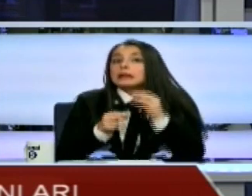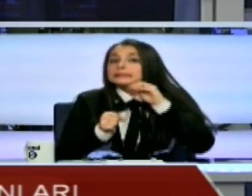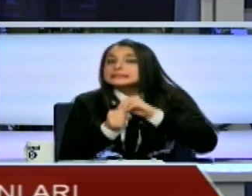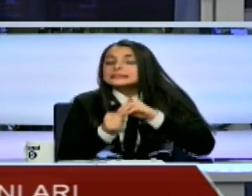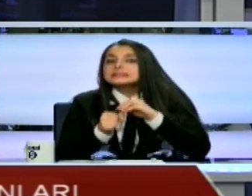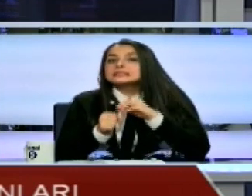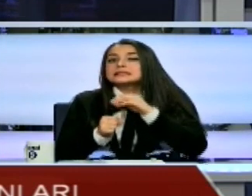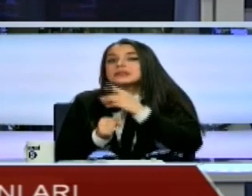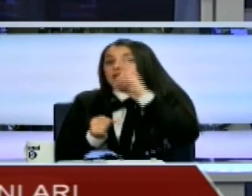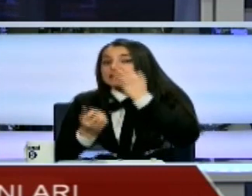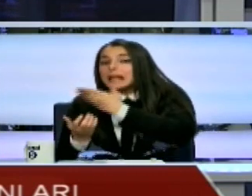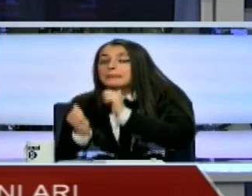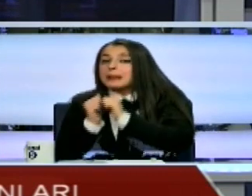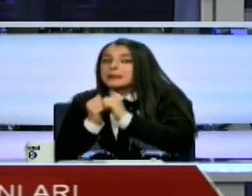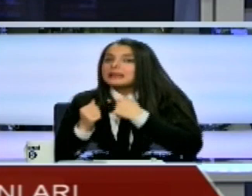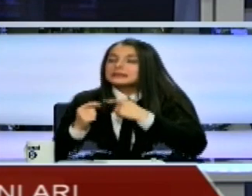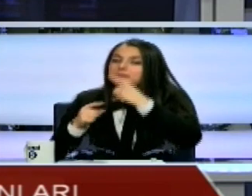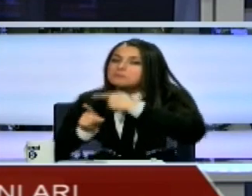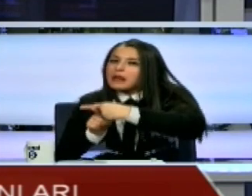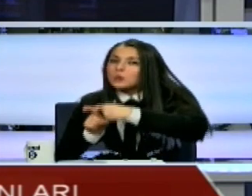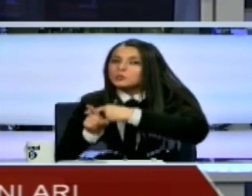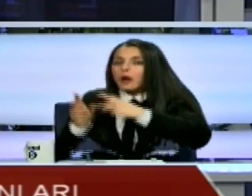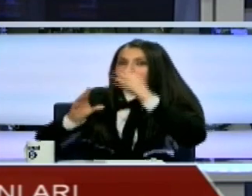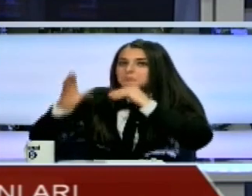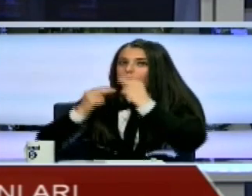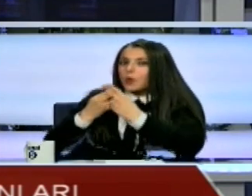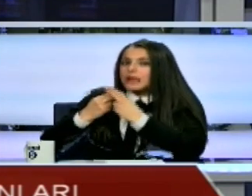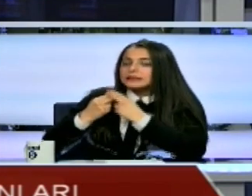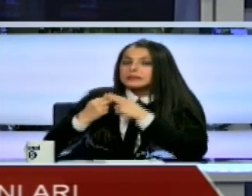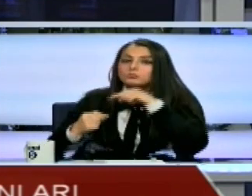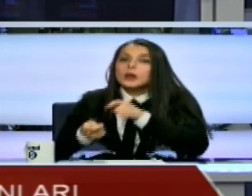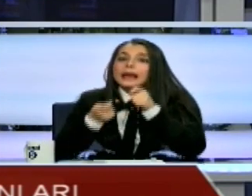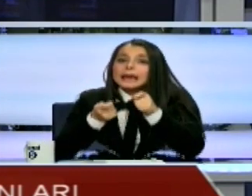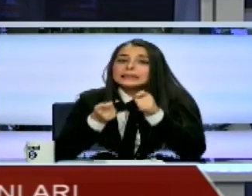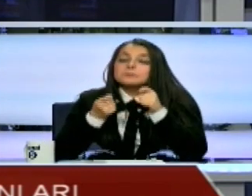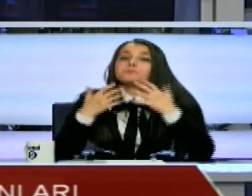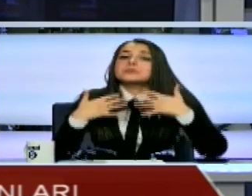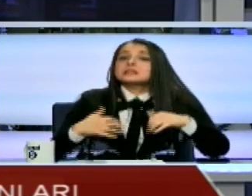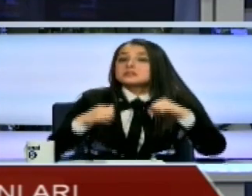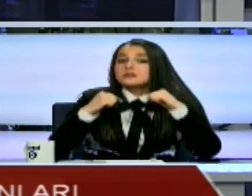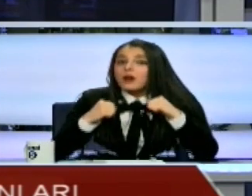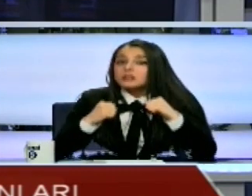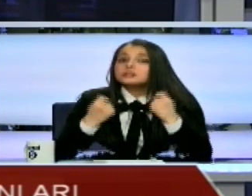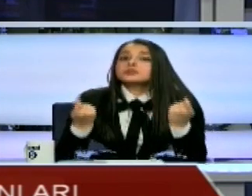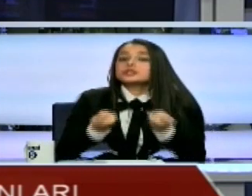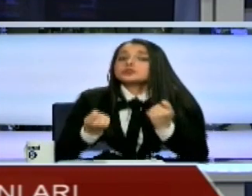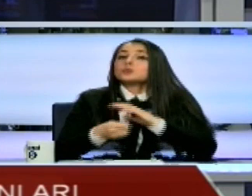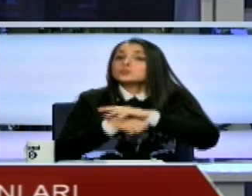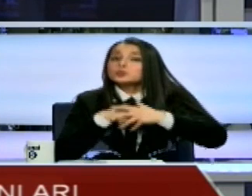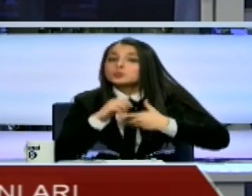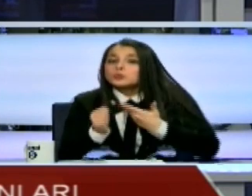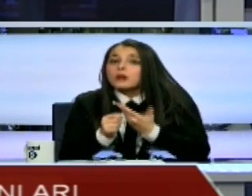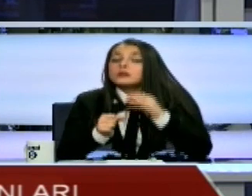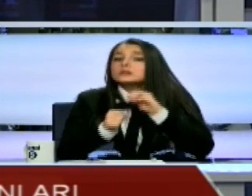Çelik'le birazcık tanıma fırsatım oldu. Onların eğitimde, sağlıkta, iş dünyasında maalesef ki